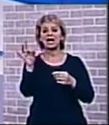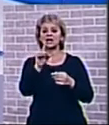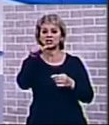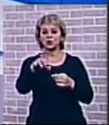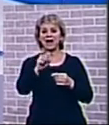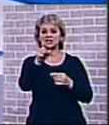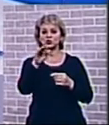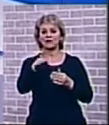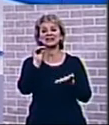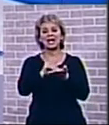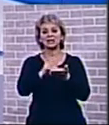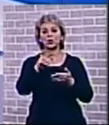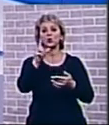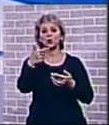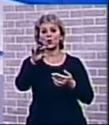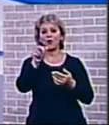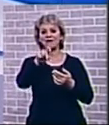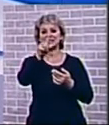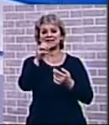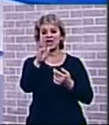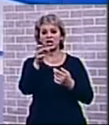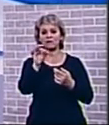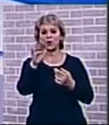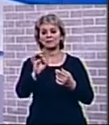Ростов, Азов, Таганрог, Гуково и Зверево.